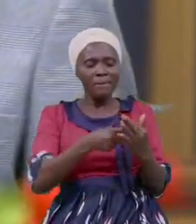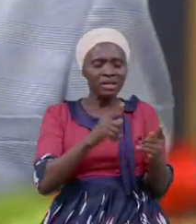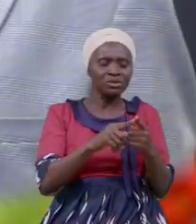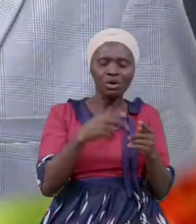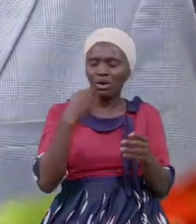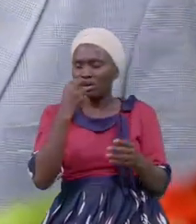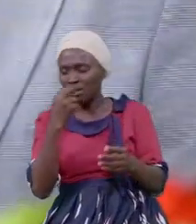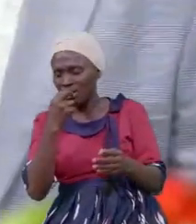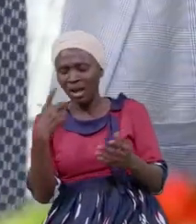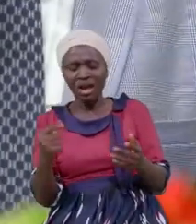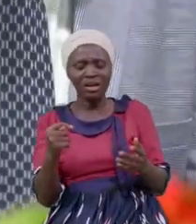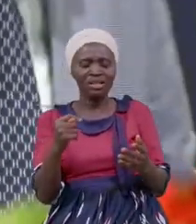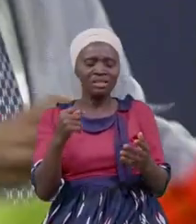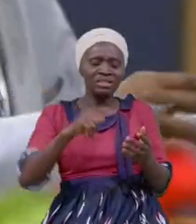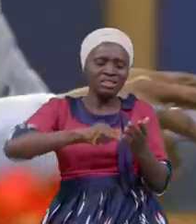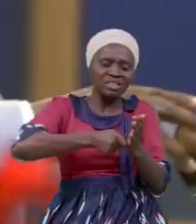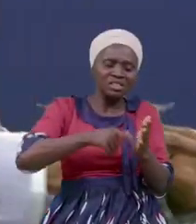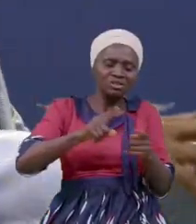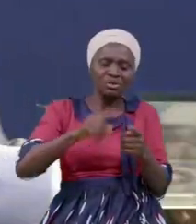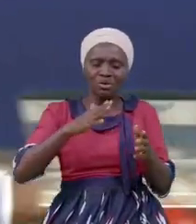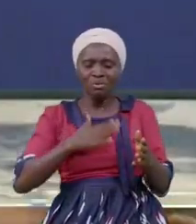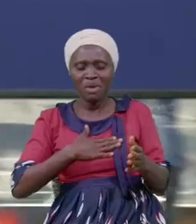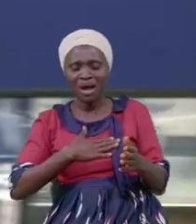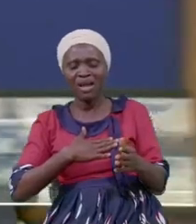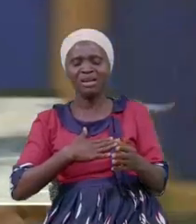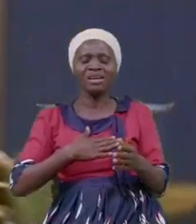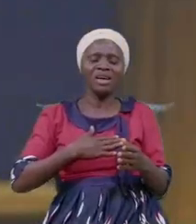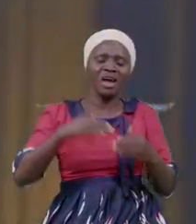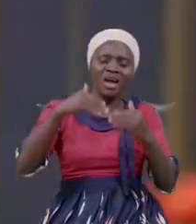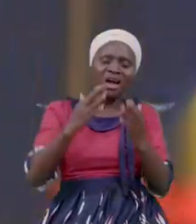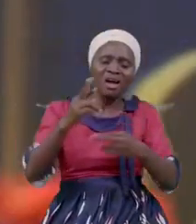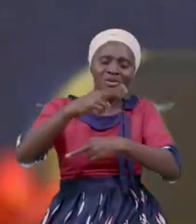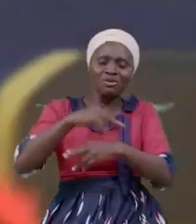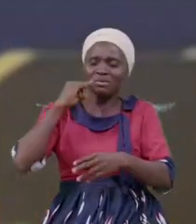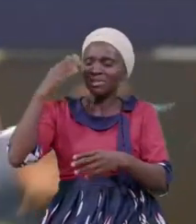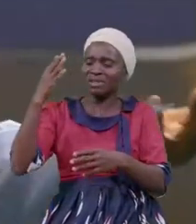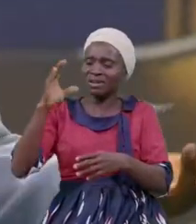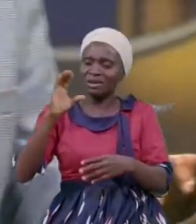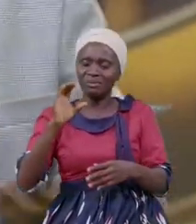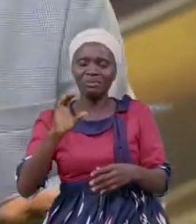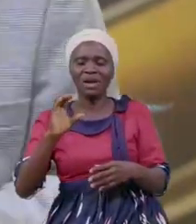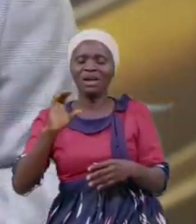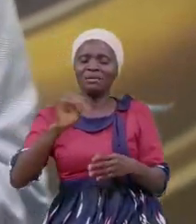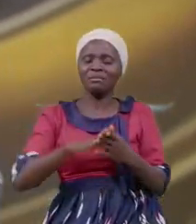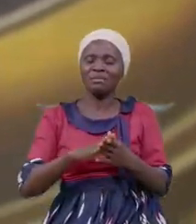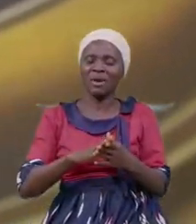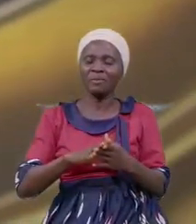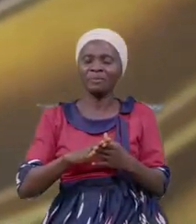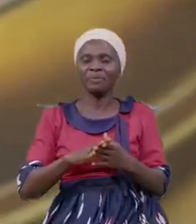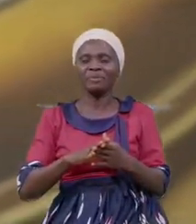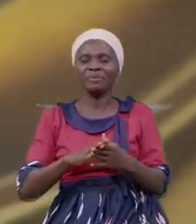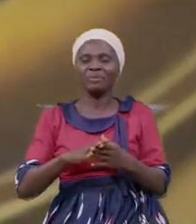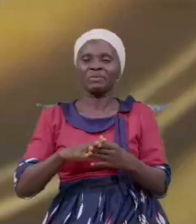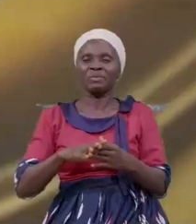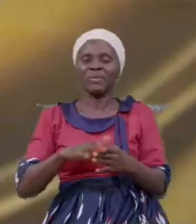disait la clé ah est là-bas la clé les choses précieuses sont ici et en tant que